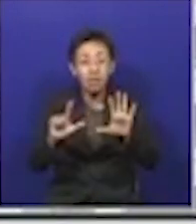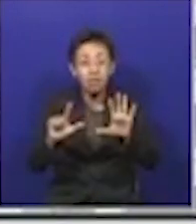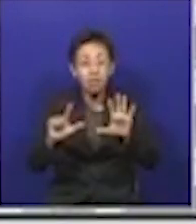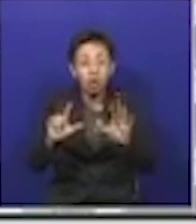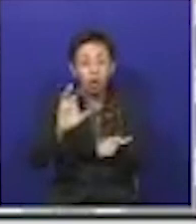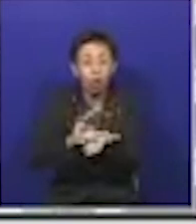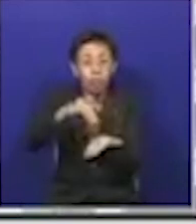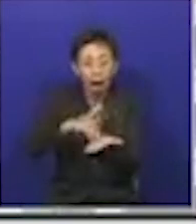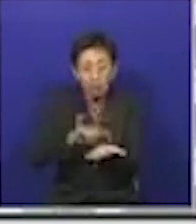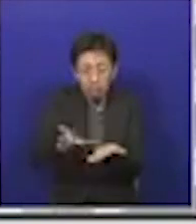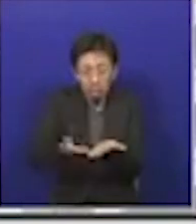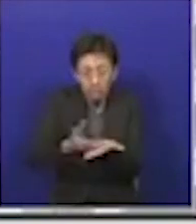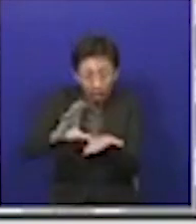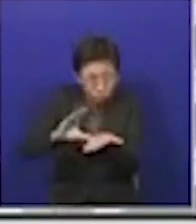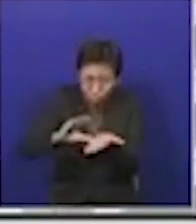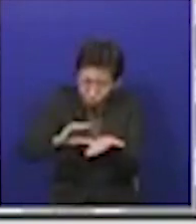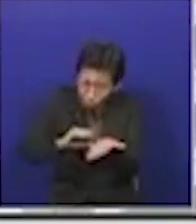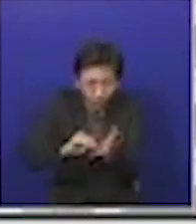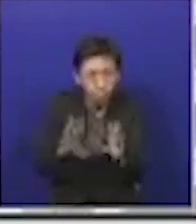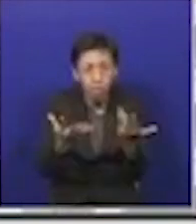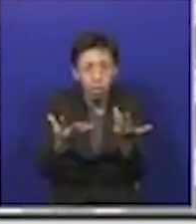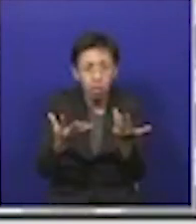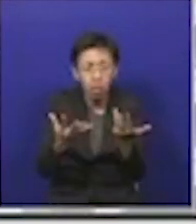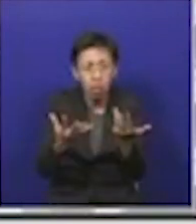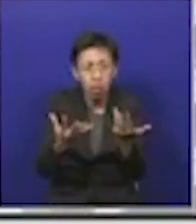กลางหมดเป็นไปได้ไงฮะ